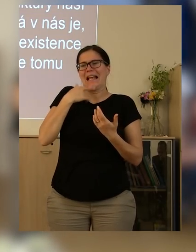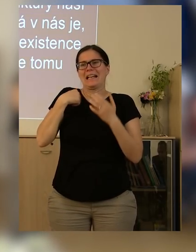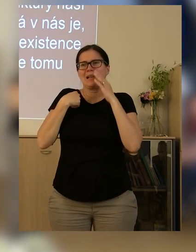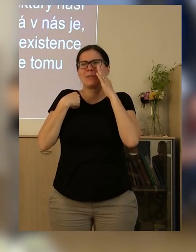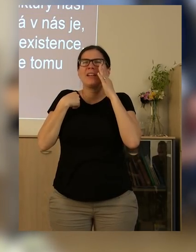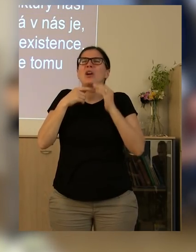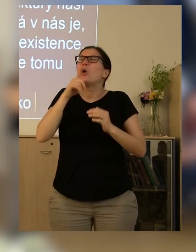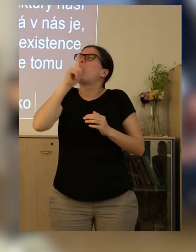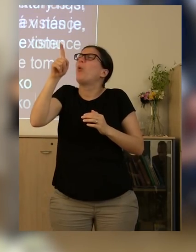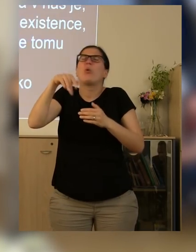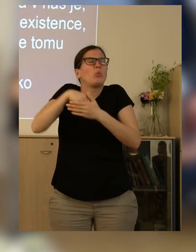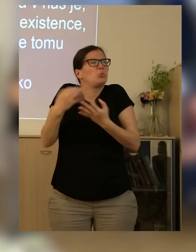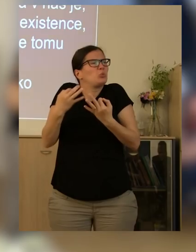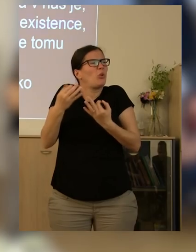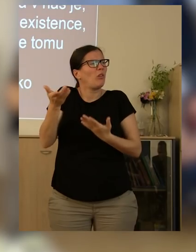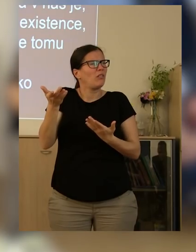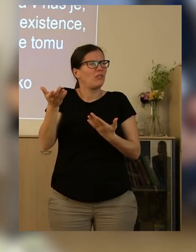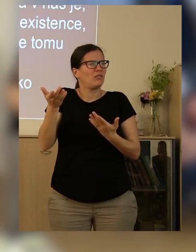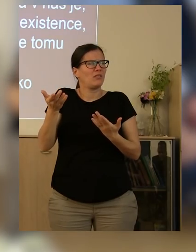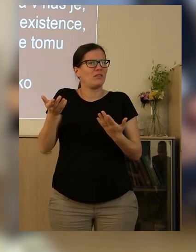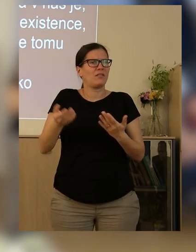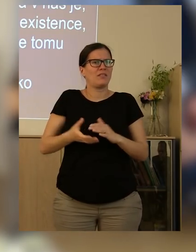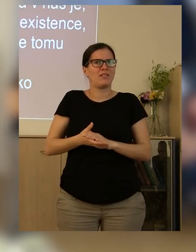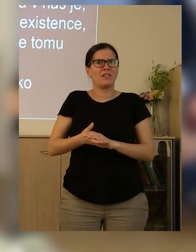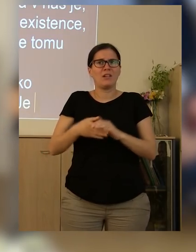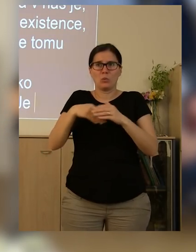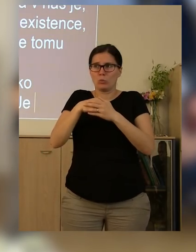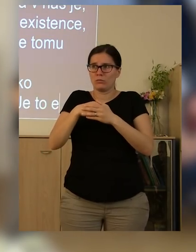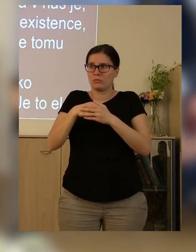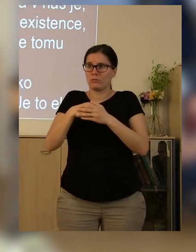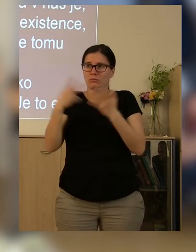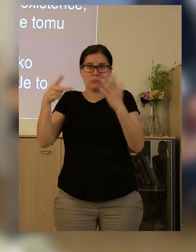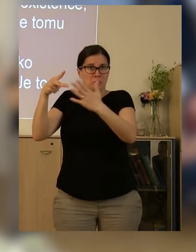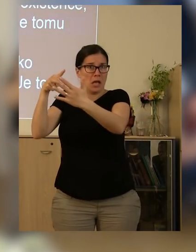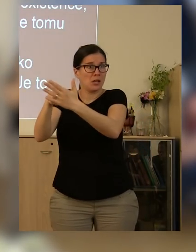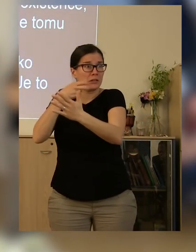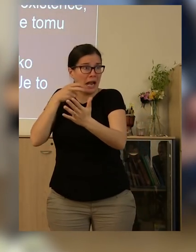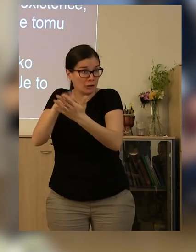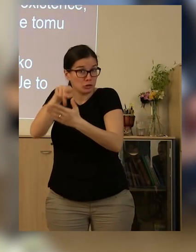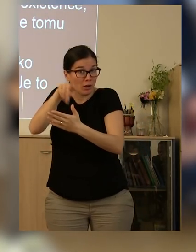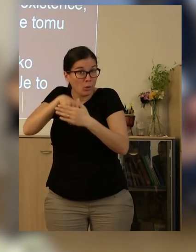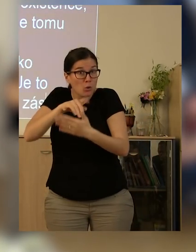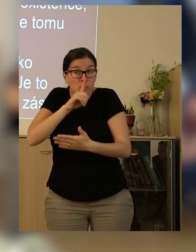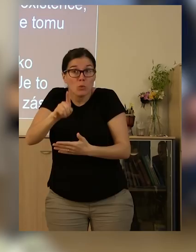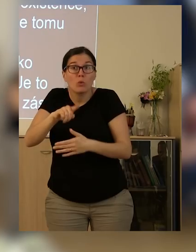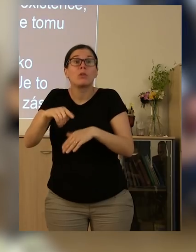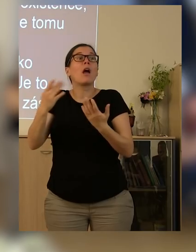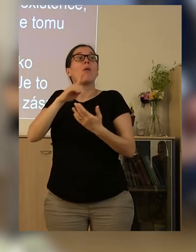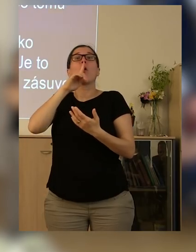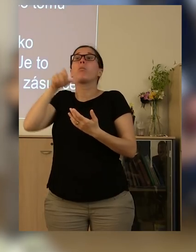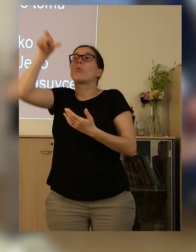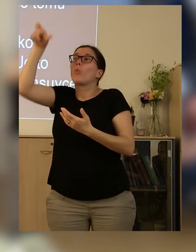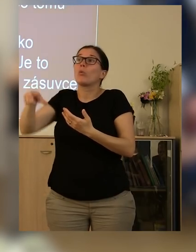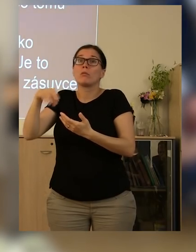Co to jako znamená, že jo, Bůh? Je to elektrický proud jako v zásuvce? Je to pán, který na nás mluví